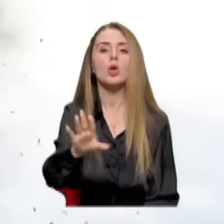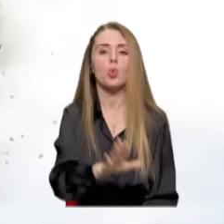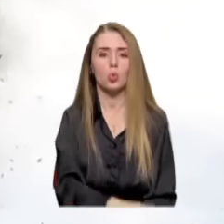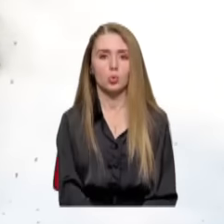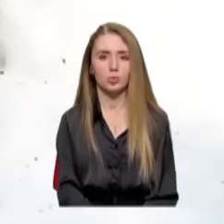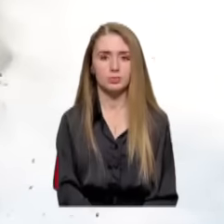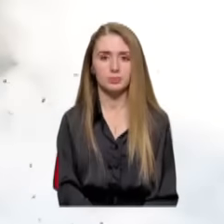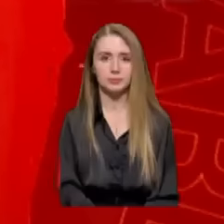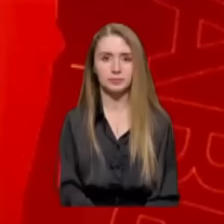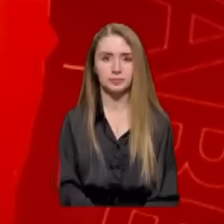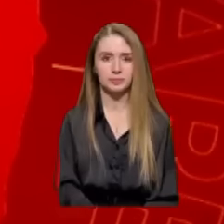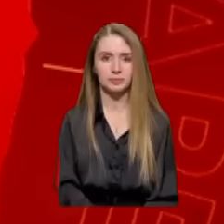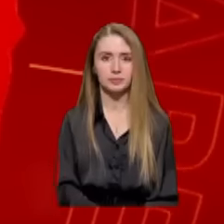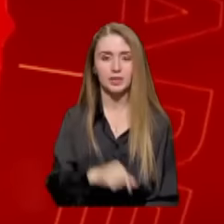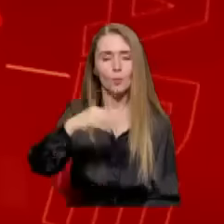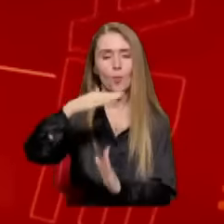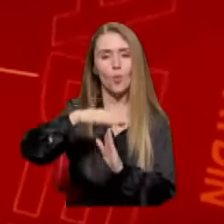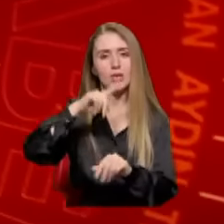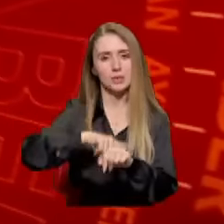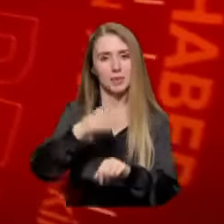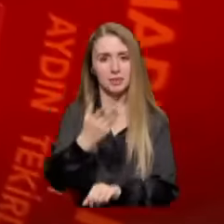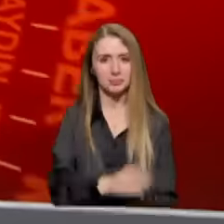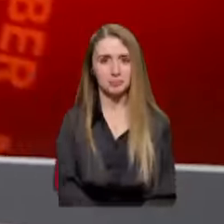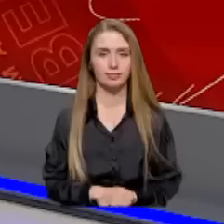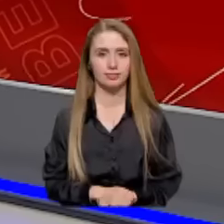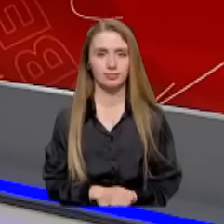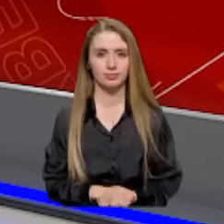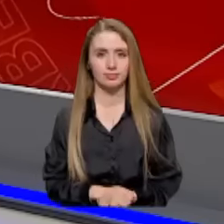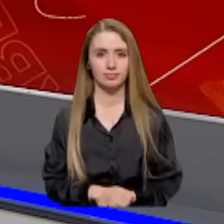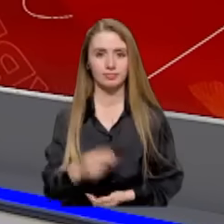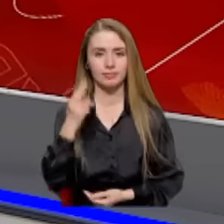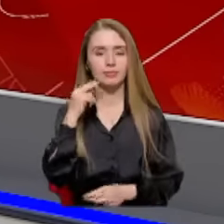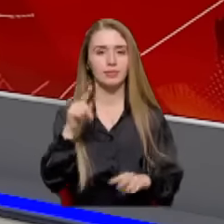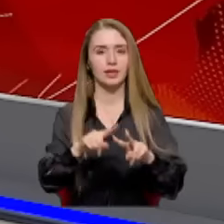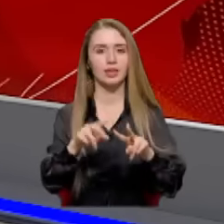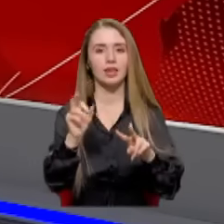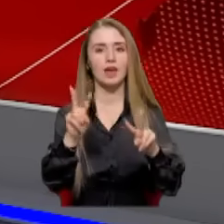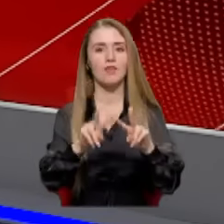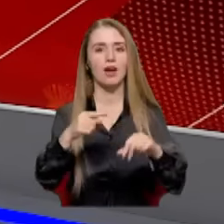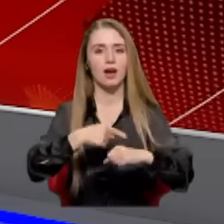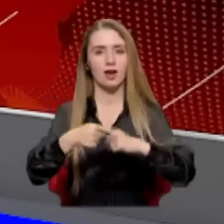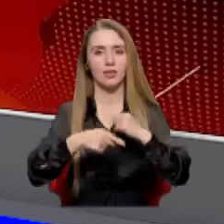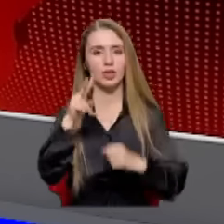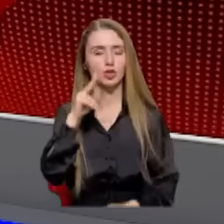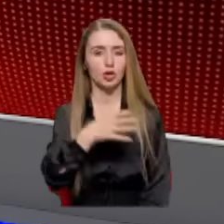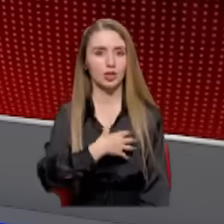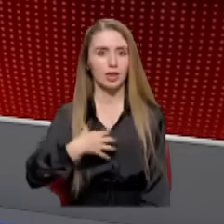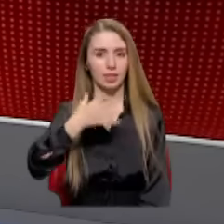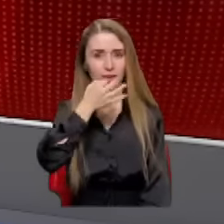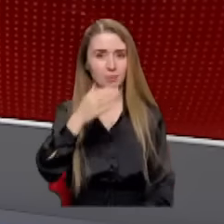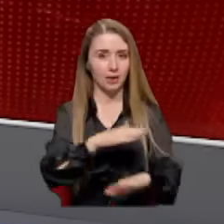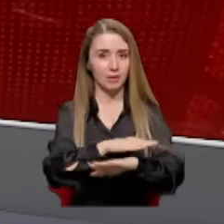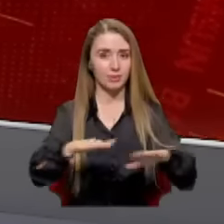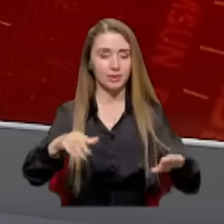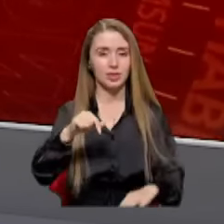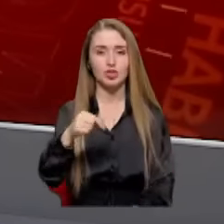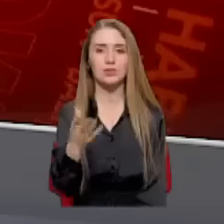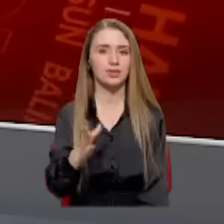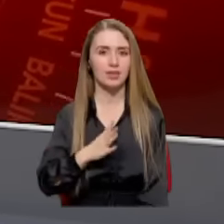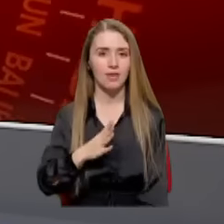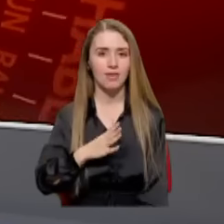olmadı. Şimdi ara zamanı. Efendim, Now hafta sonu ana haber bültenini burada noktalıyoruz.